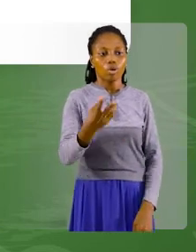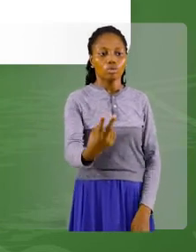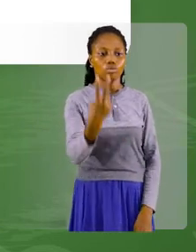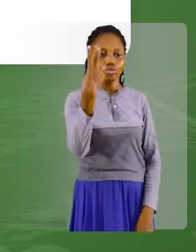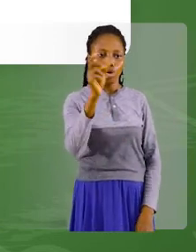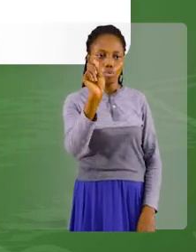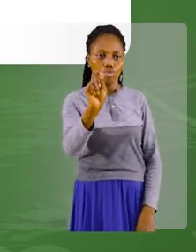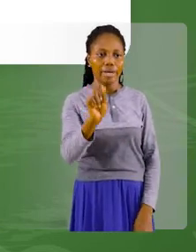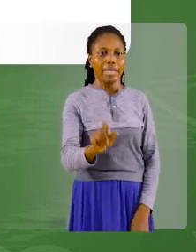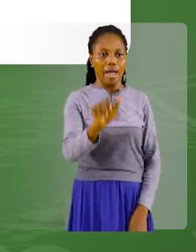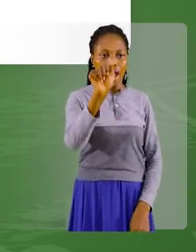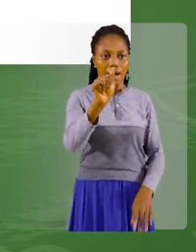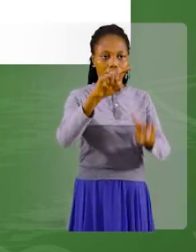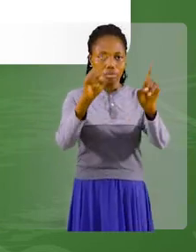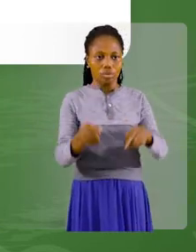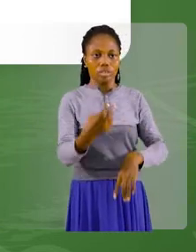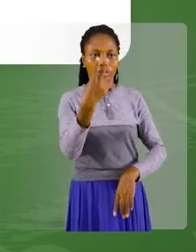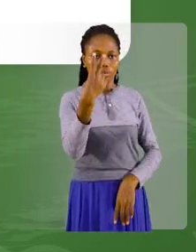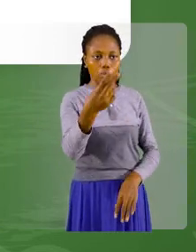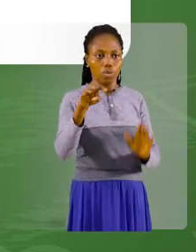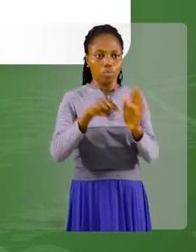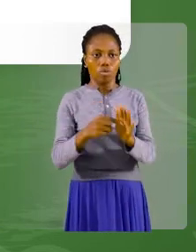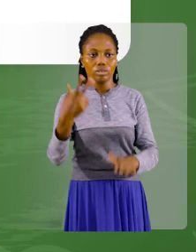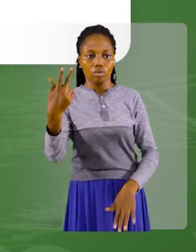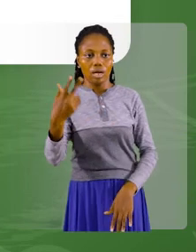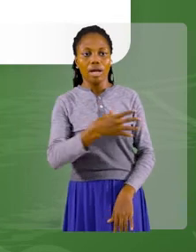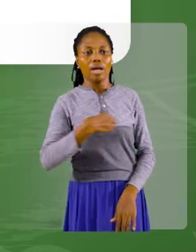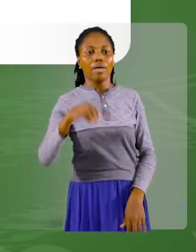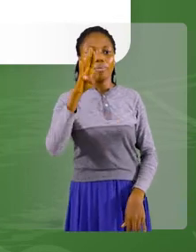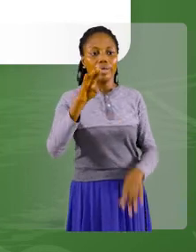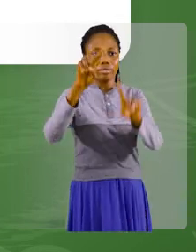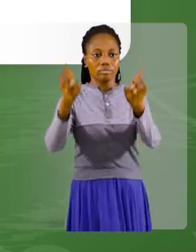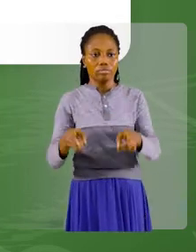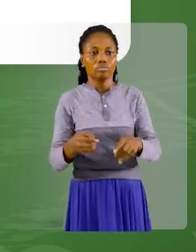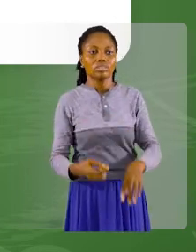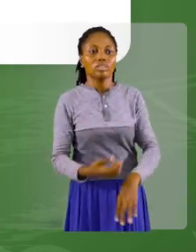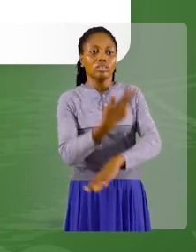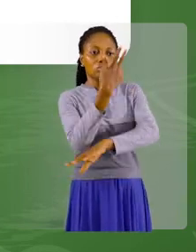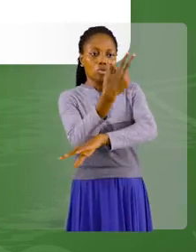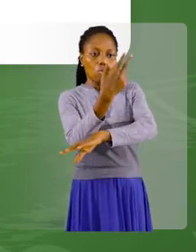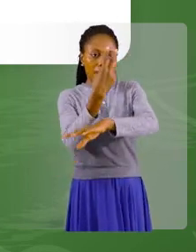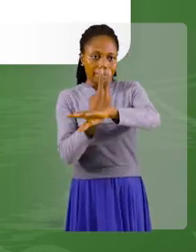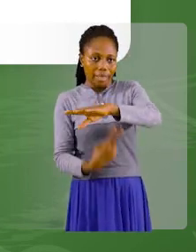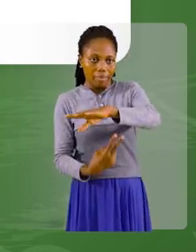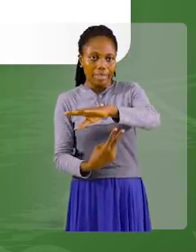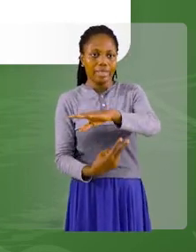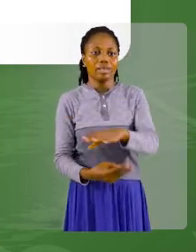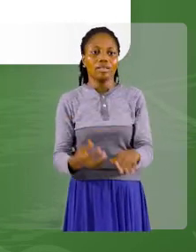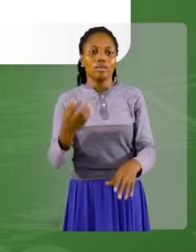donne 2 points A de coordonnées 2, moins 3 et B de coordonnées 3 demi, moins